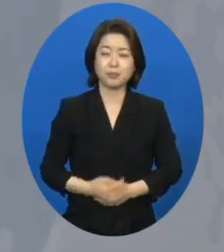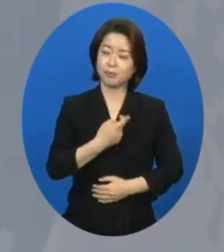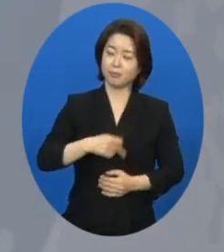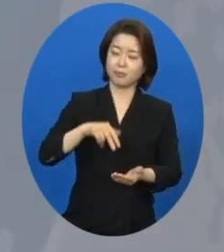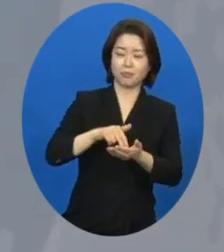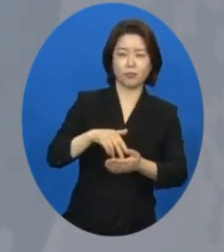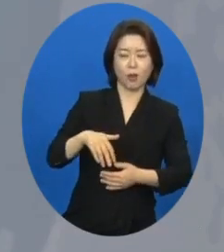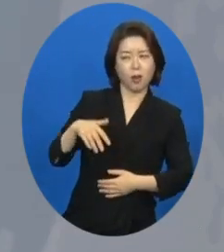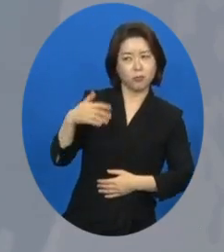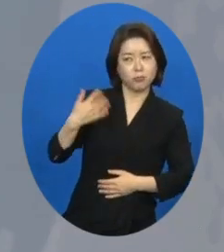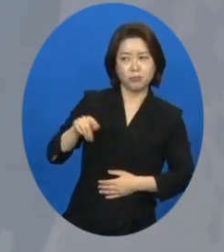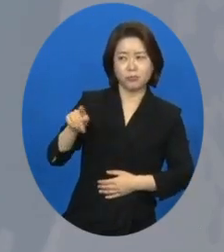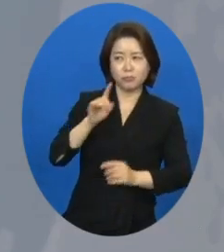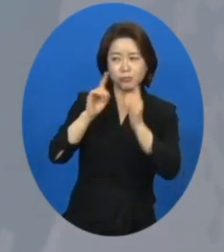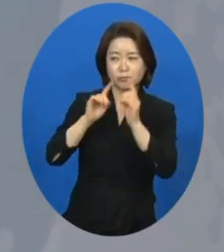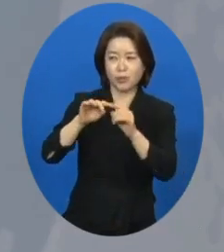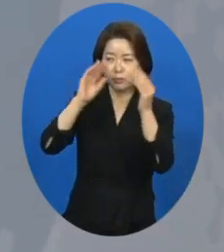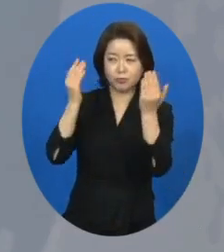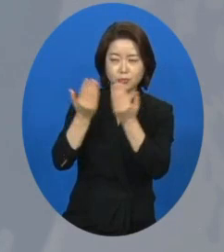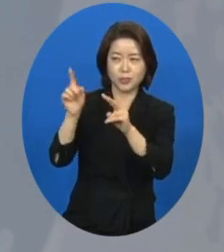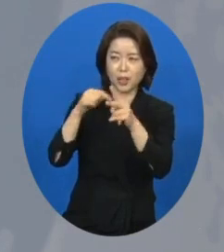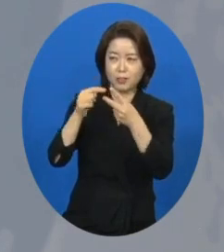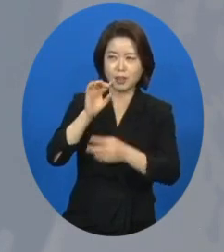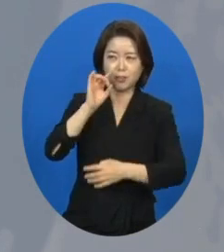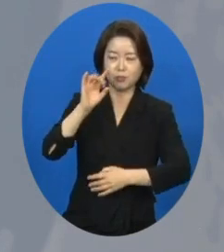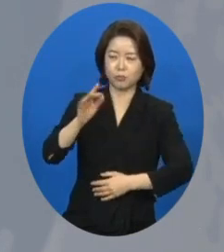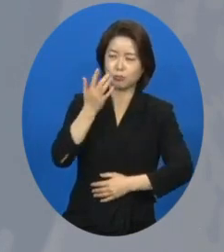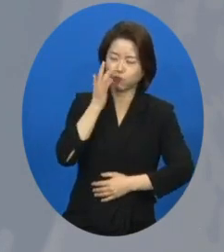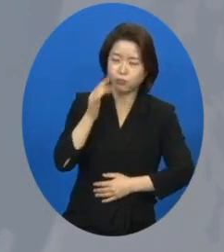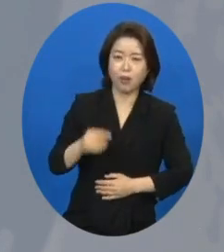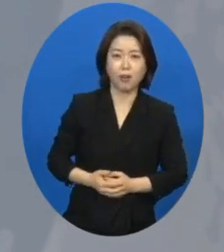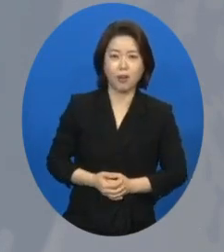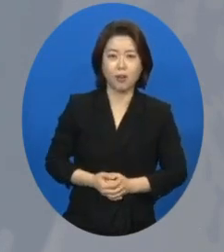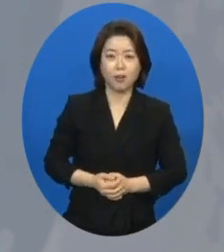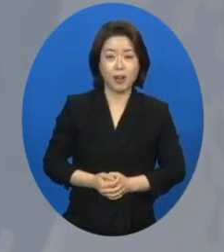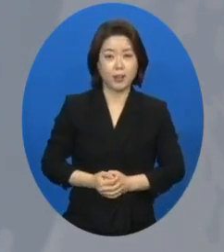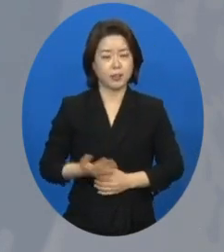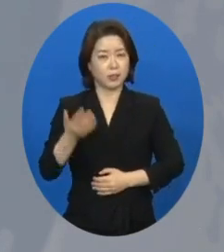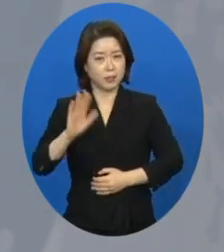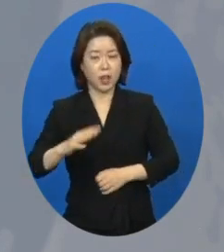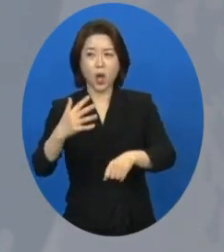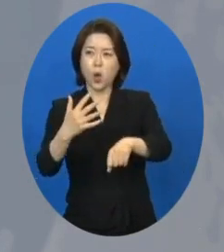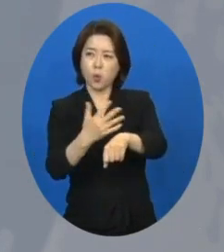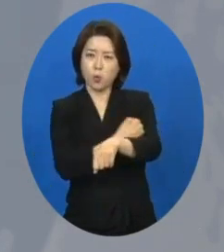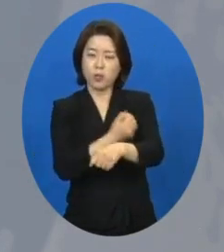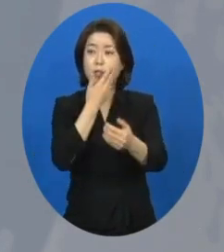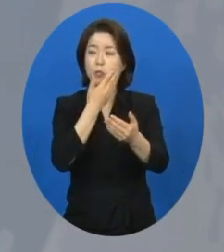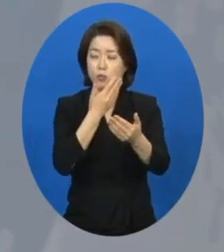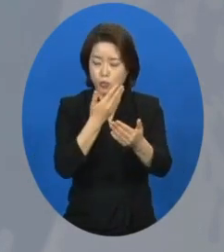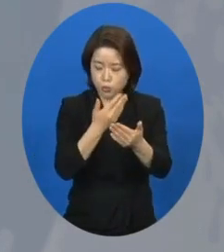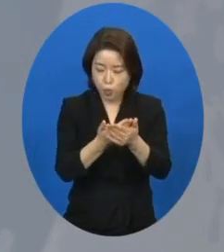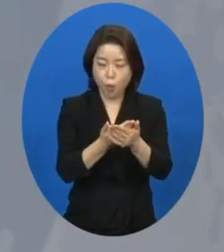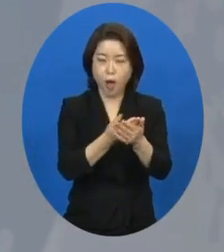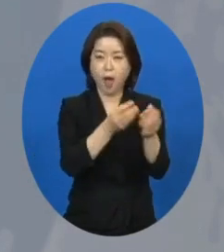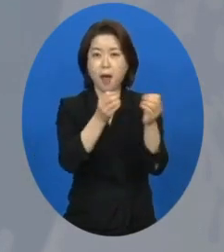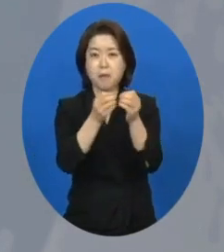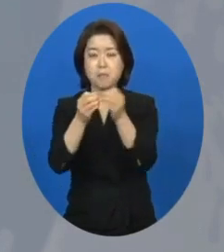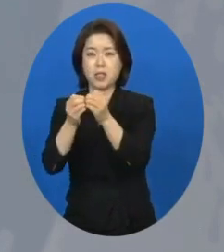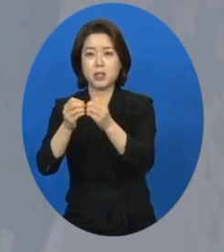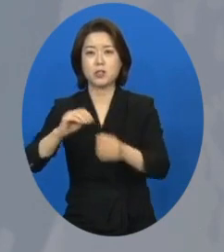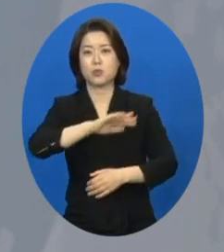제자들로서는 아직까지는 그 말씀이 다 이해가 되지 않았지만 굉장히 중요한 메시지를 오늘 우리에게도 던져주고